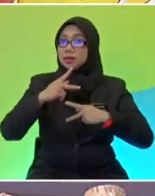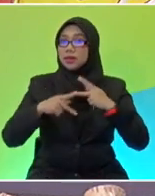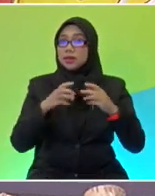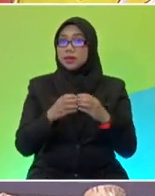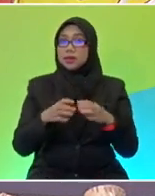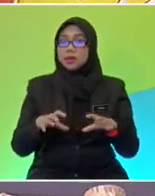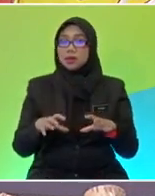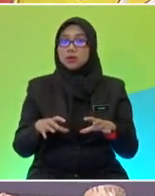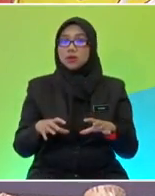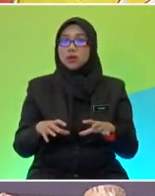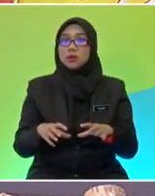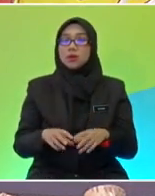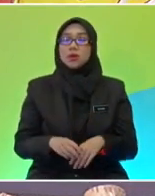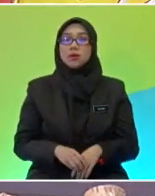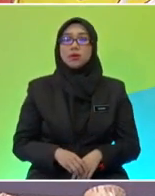menetas